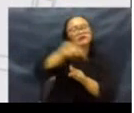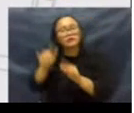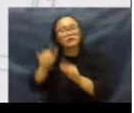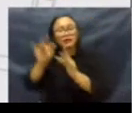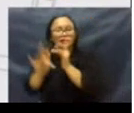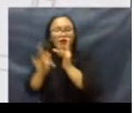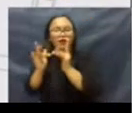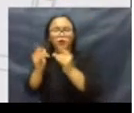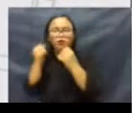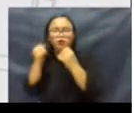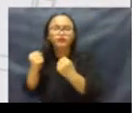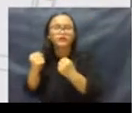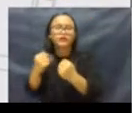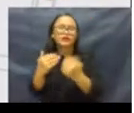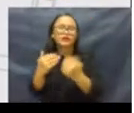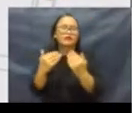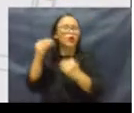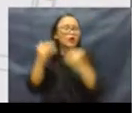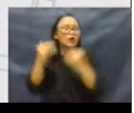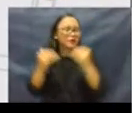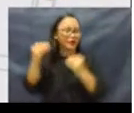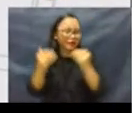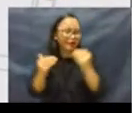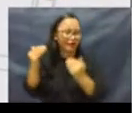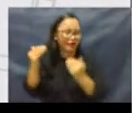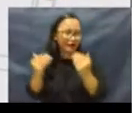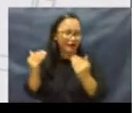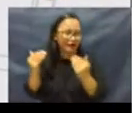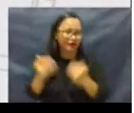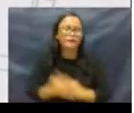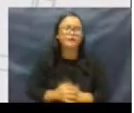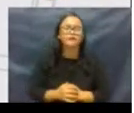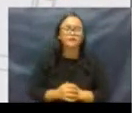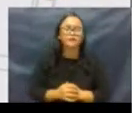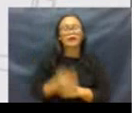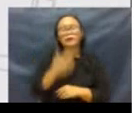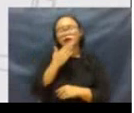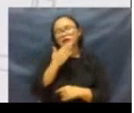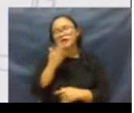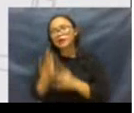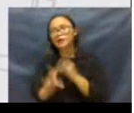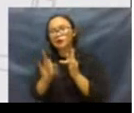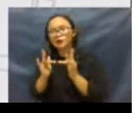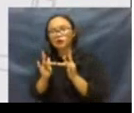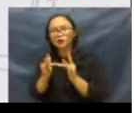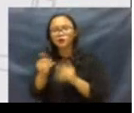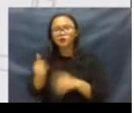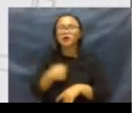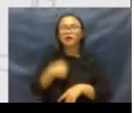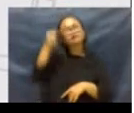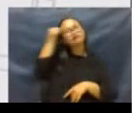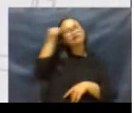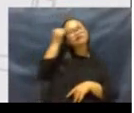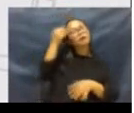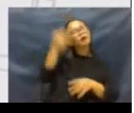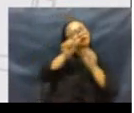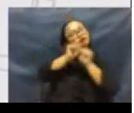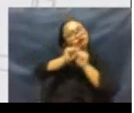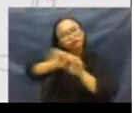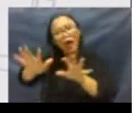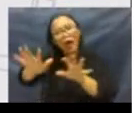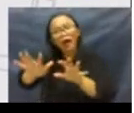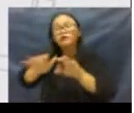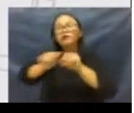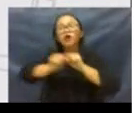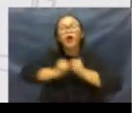Bapak dan Ibu bisa menggunakan media sosial lewat internet dan menyampaikan pesan, dan pesannya bisa tersiarkan